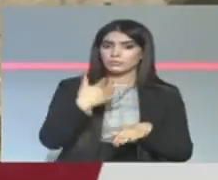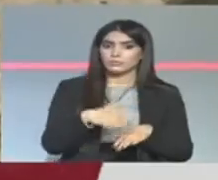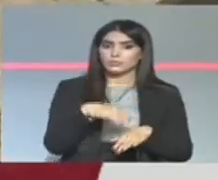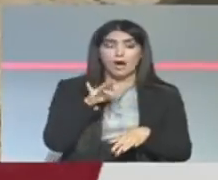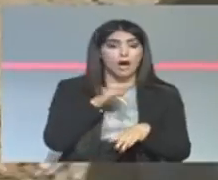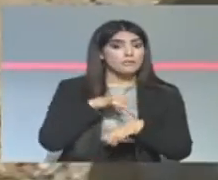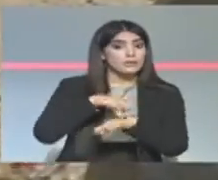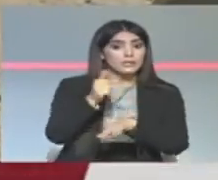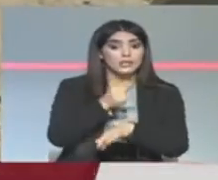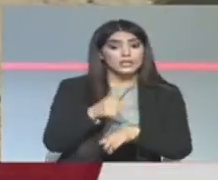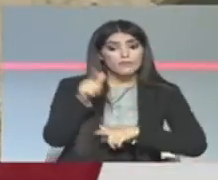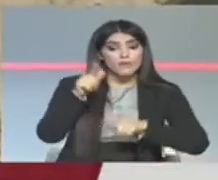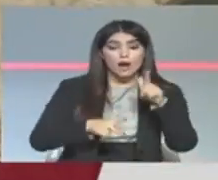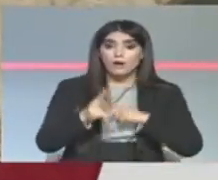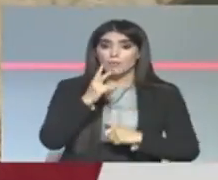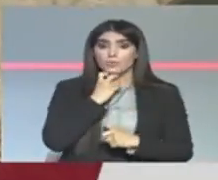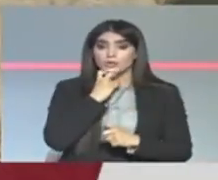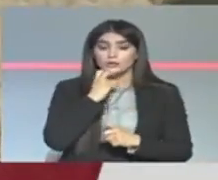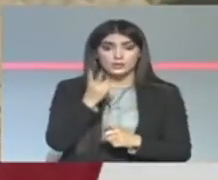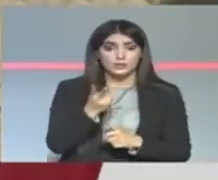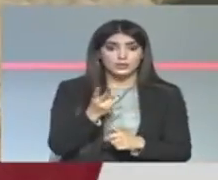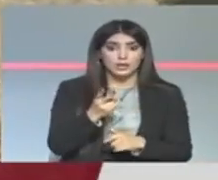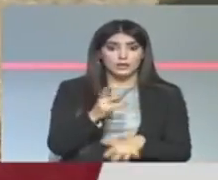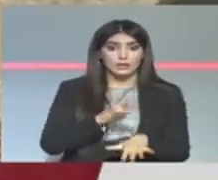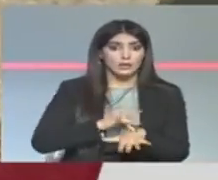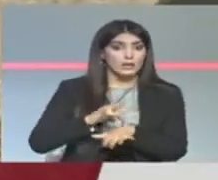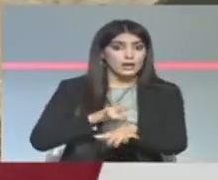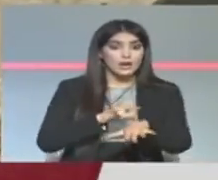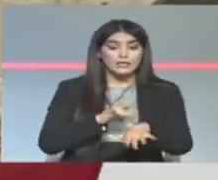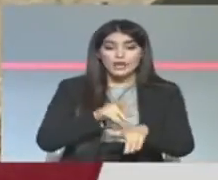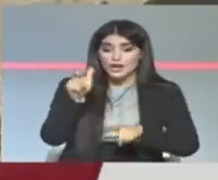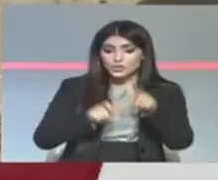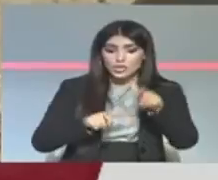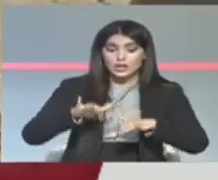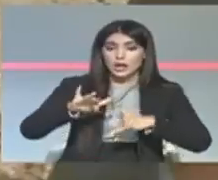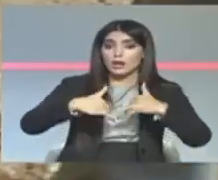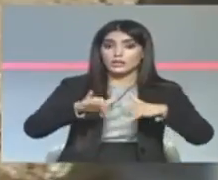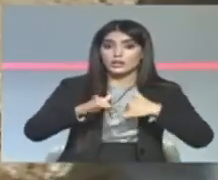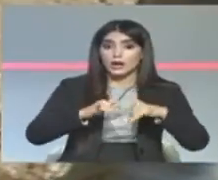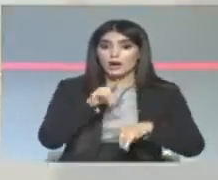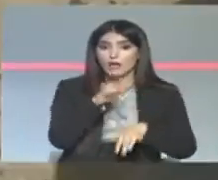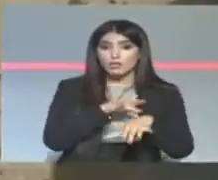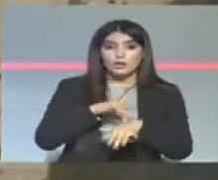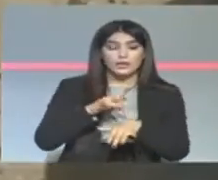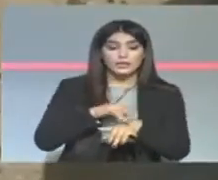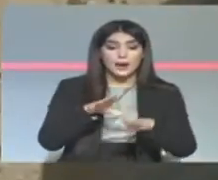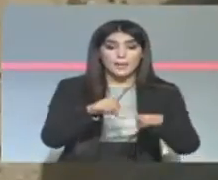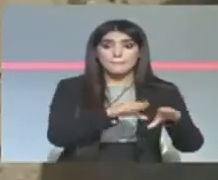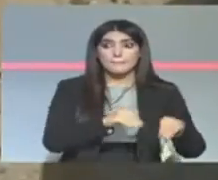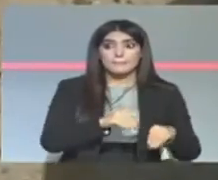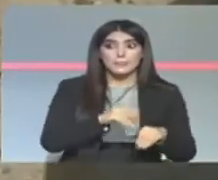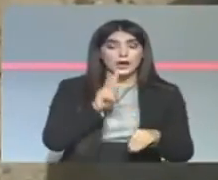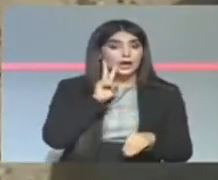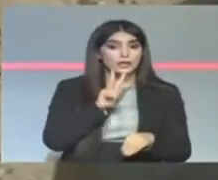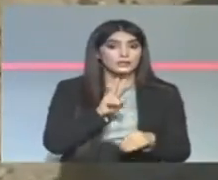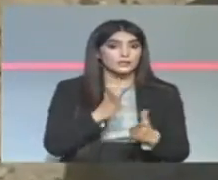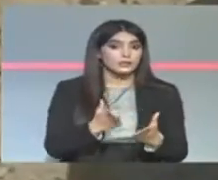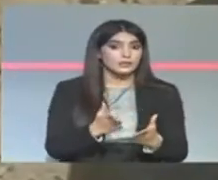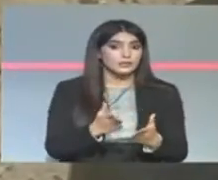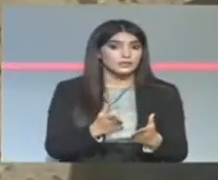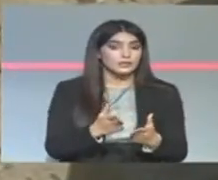ساكنين اه اه المره البنيه التحتيه هذه كان تراه من